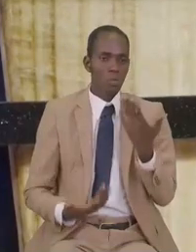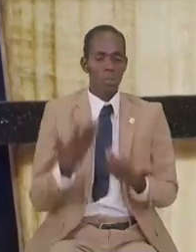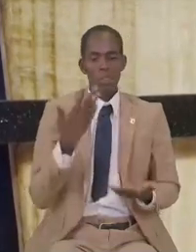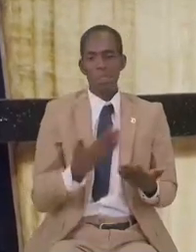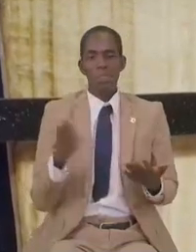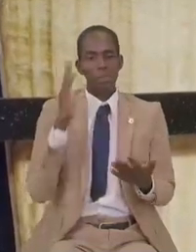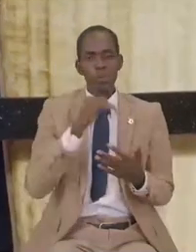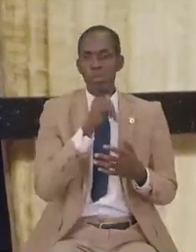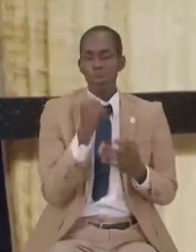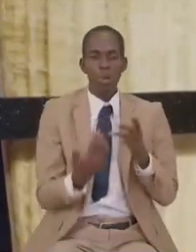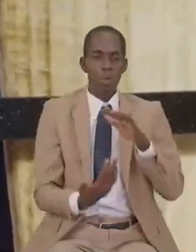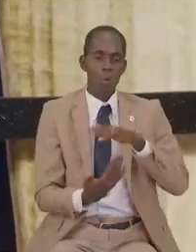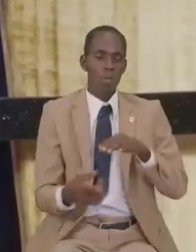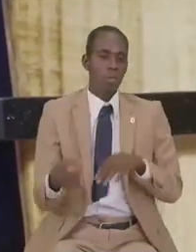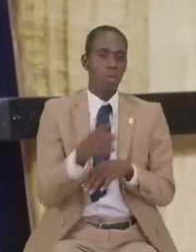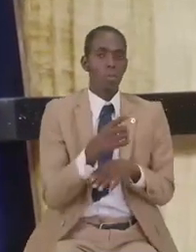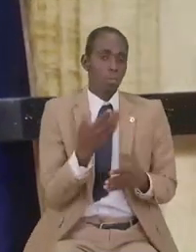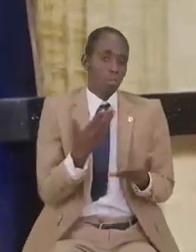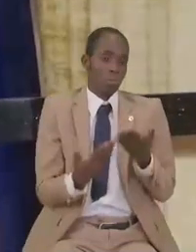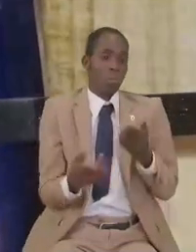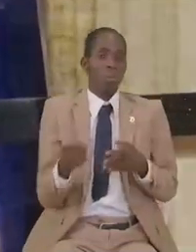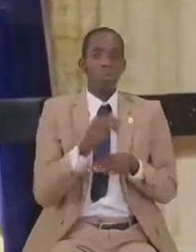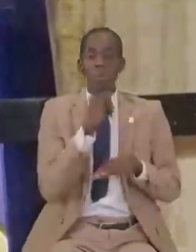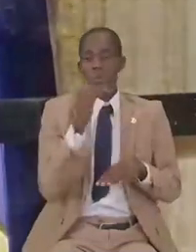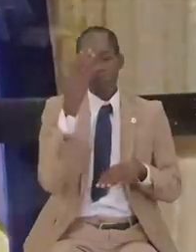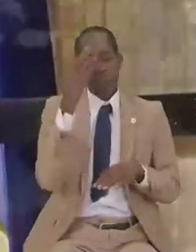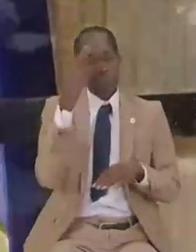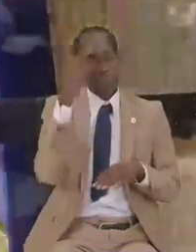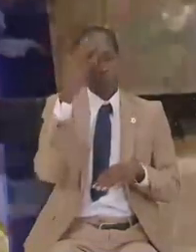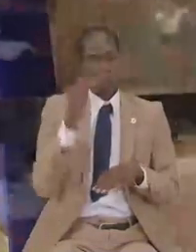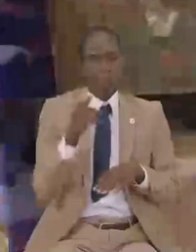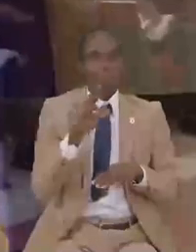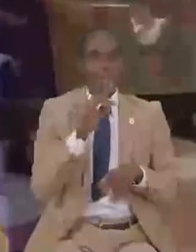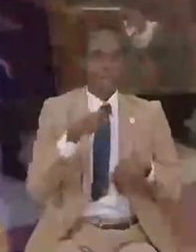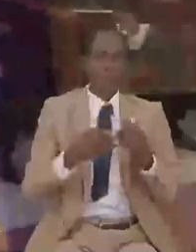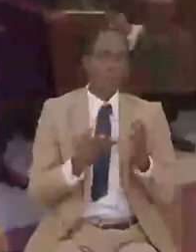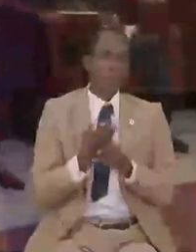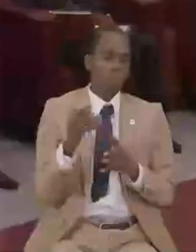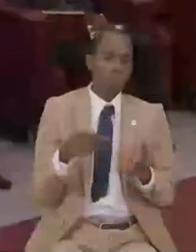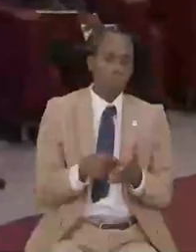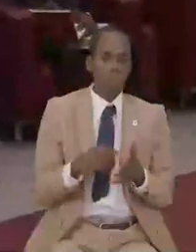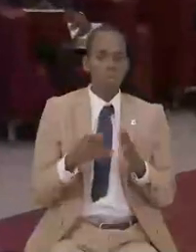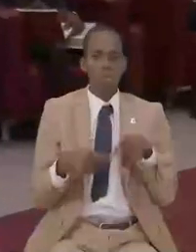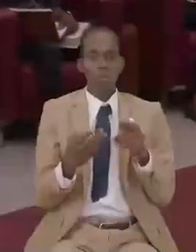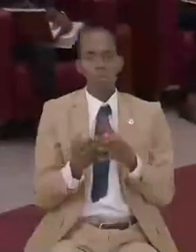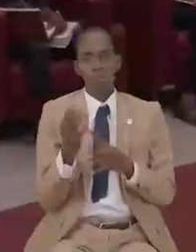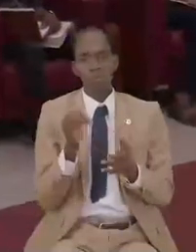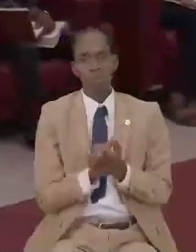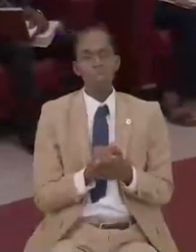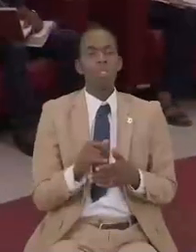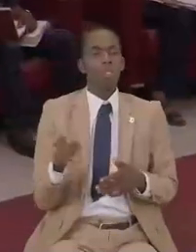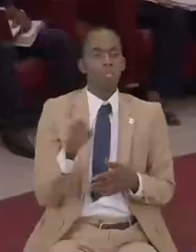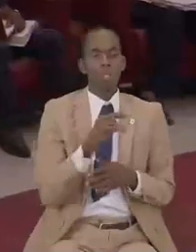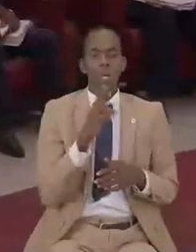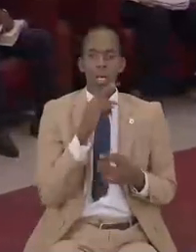persécution ardente n'a pas pu les brûler. Quoi que vous ne sachiez pas pourquoi vous traversez ceci et cela, ils sont pécheurs.